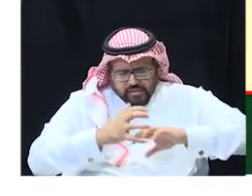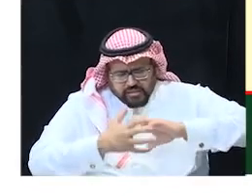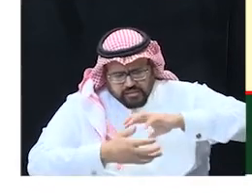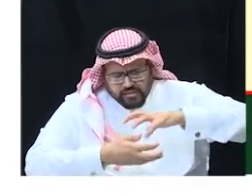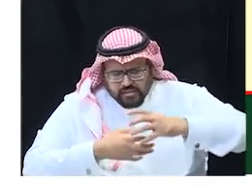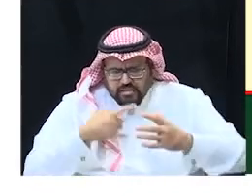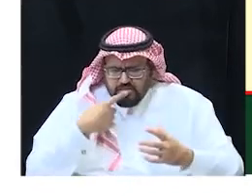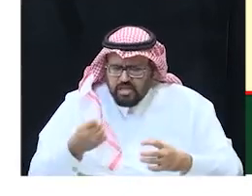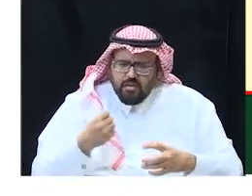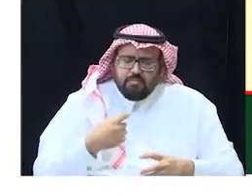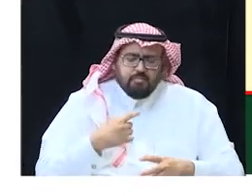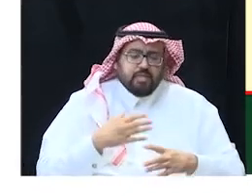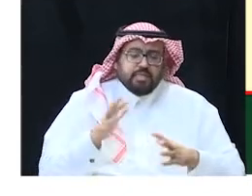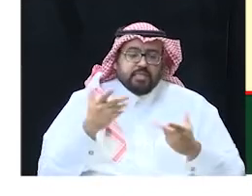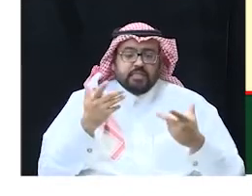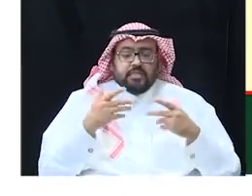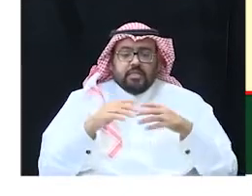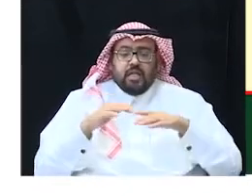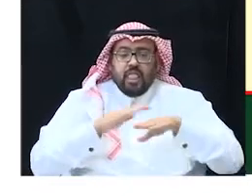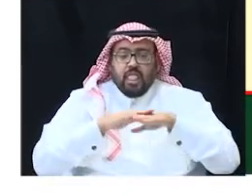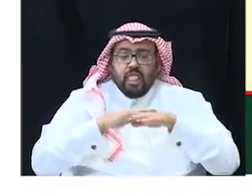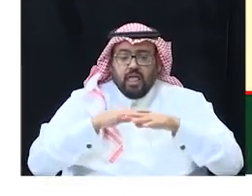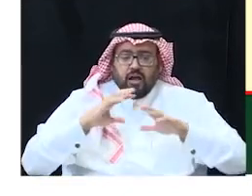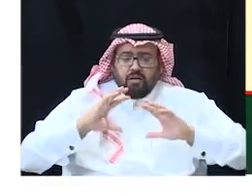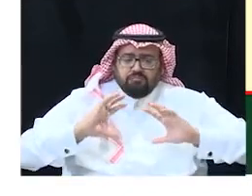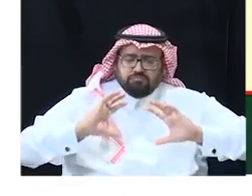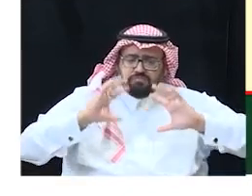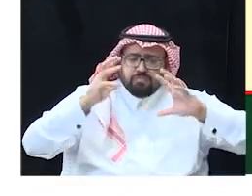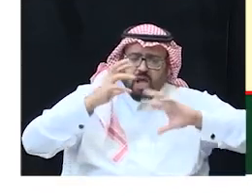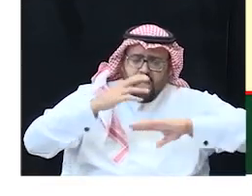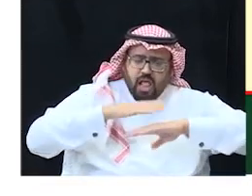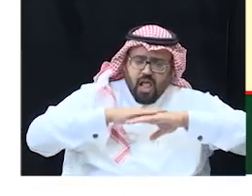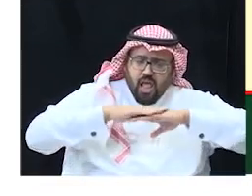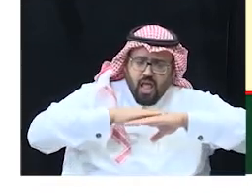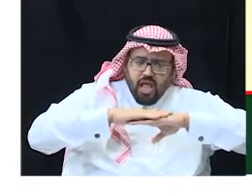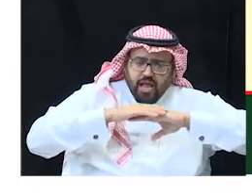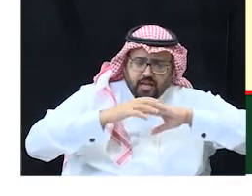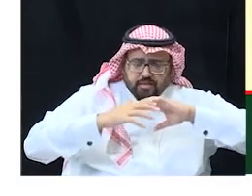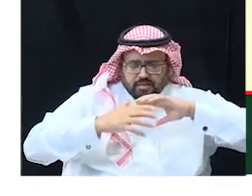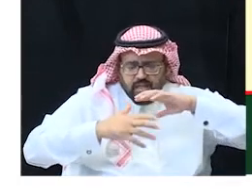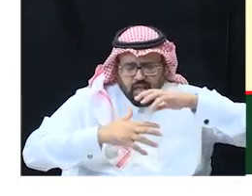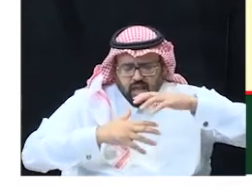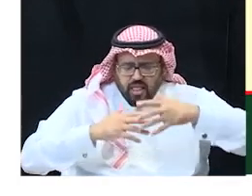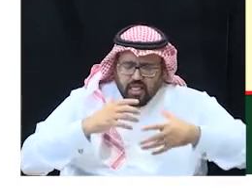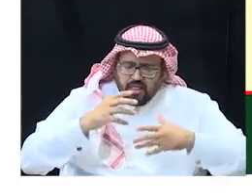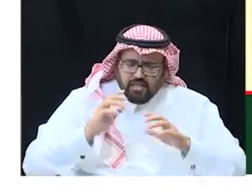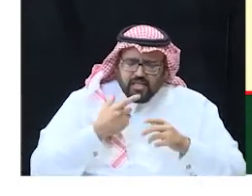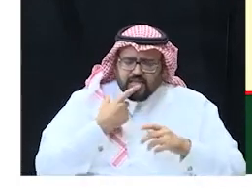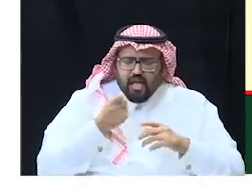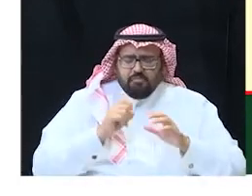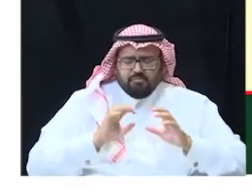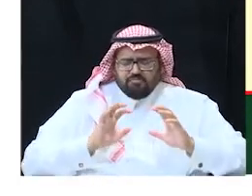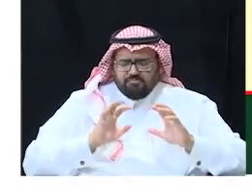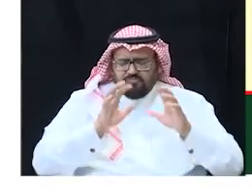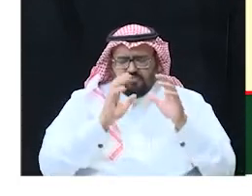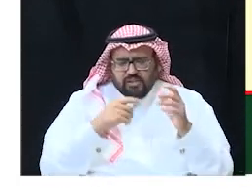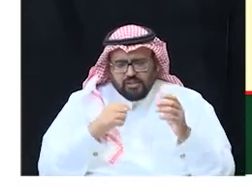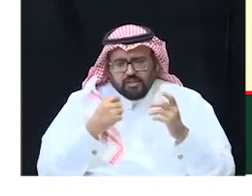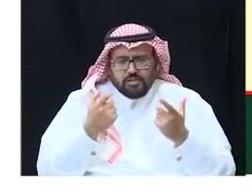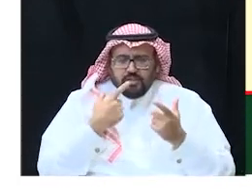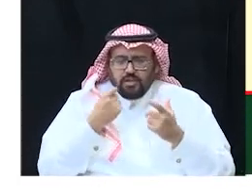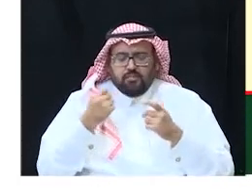الاحتكاك العالية بين الأجسام والأسطح التي تعوق حركة